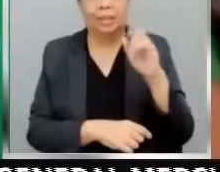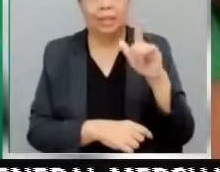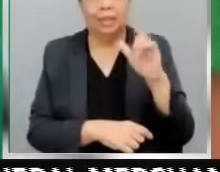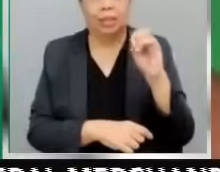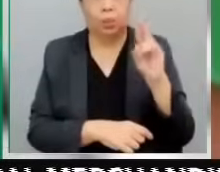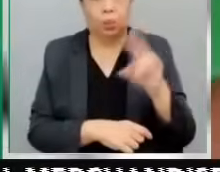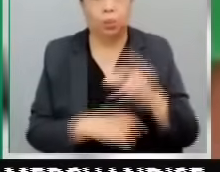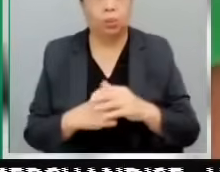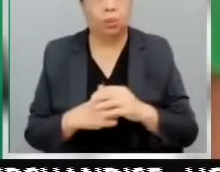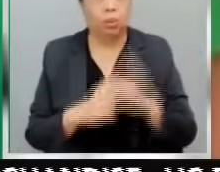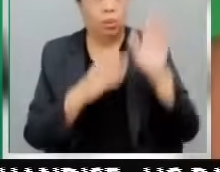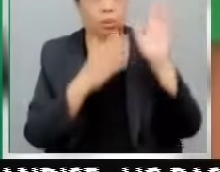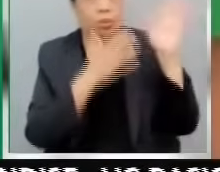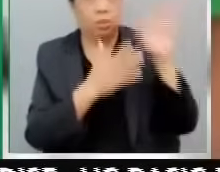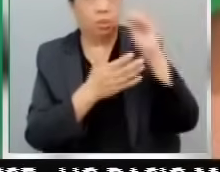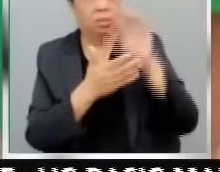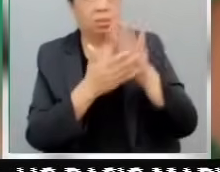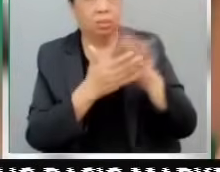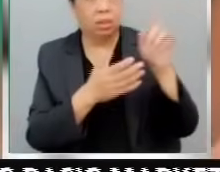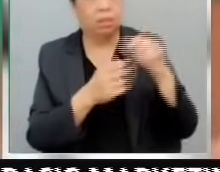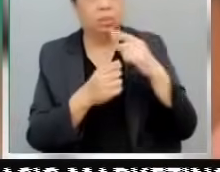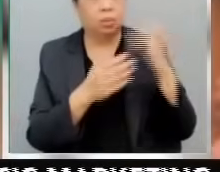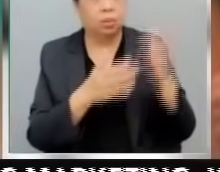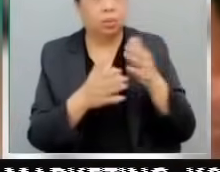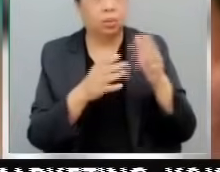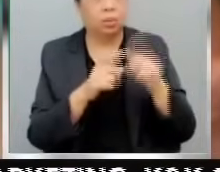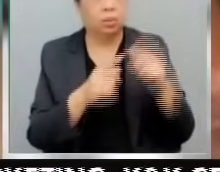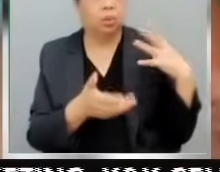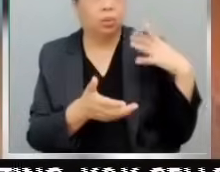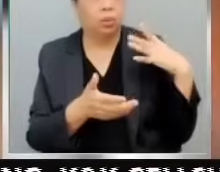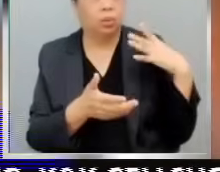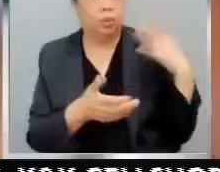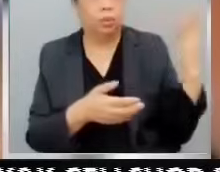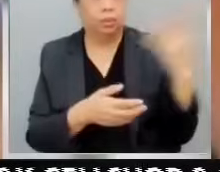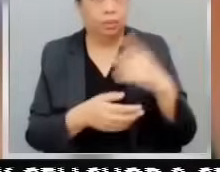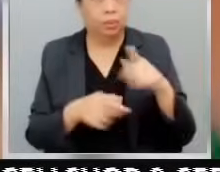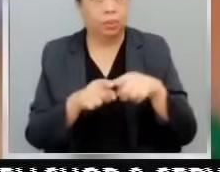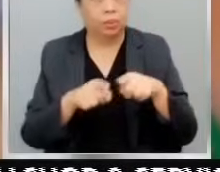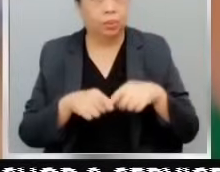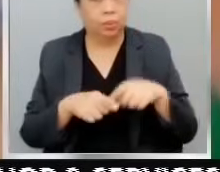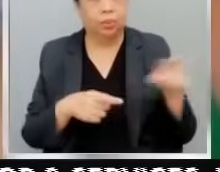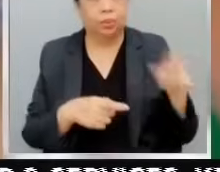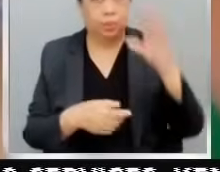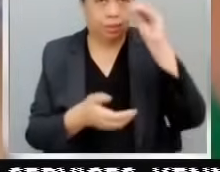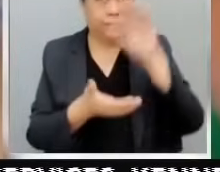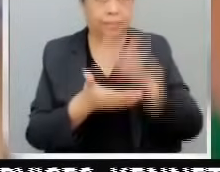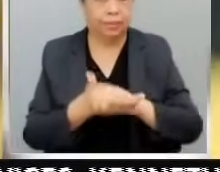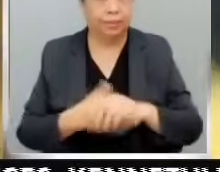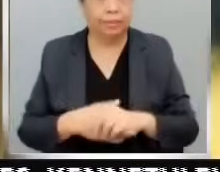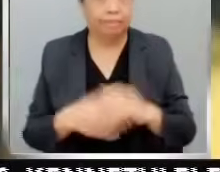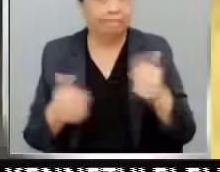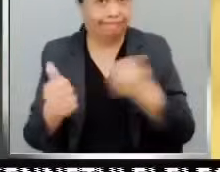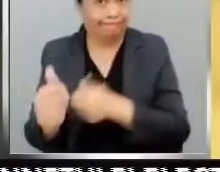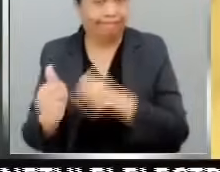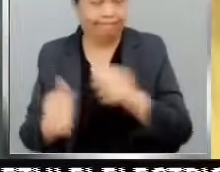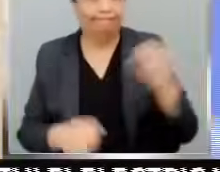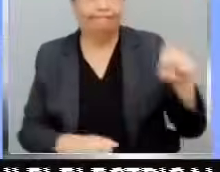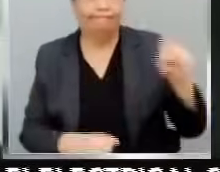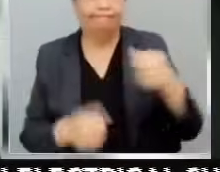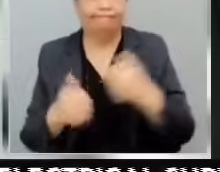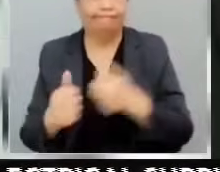mo? Nagde-decide na rin po siya mag-for good. Iniintay na lang po niya yung amin. Aso po, susunod na rin siya siguro. Ayon